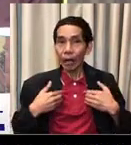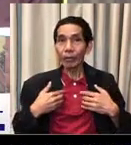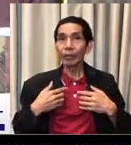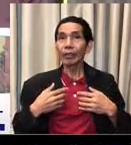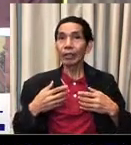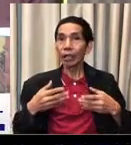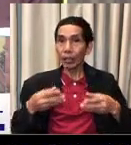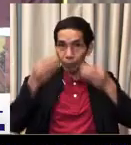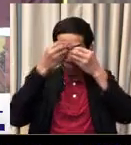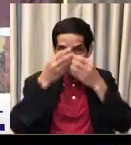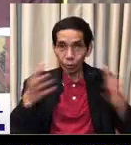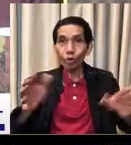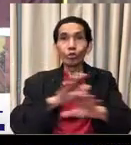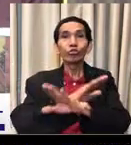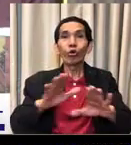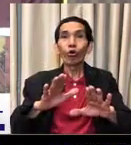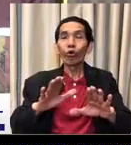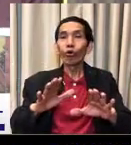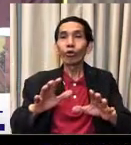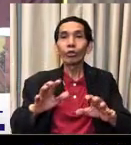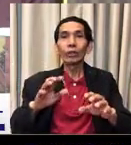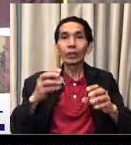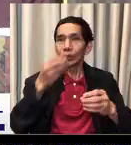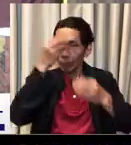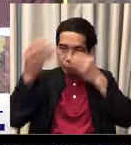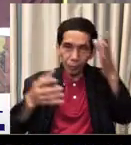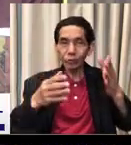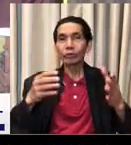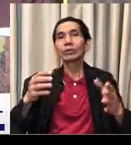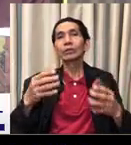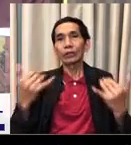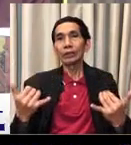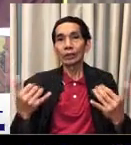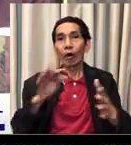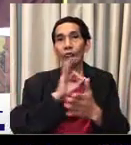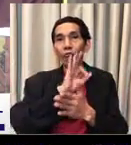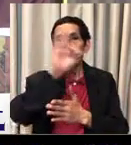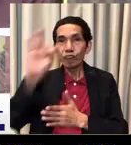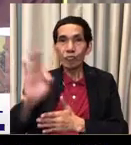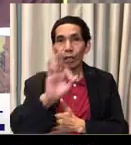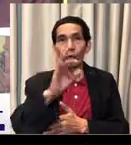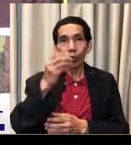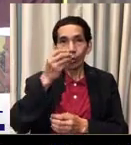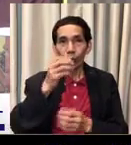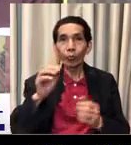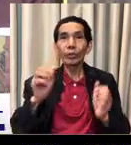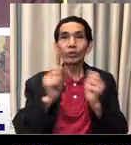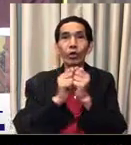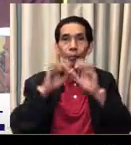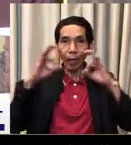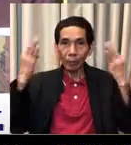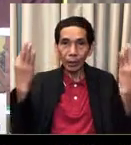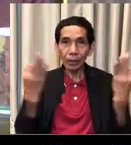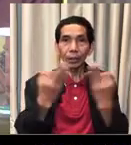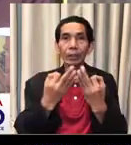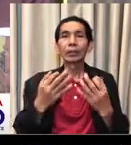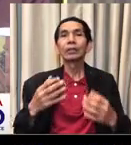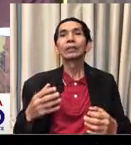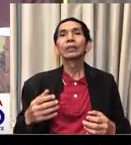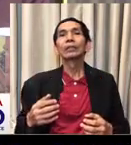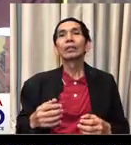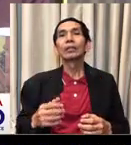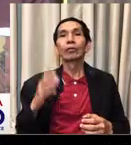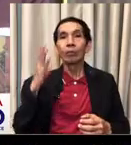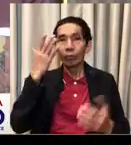naidulot na impormasyon, huwag niyo ipagkait ang mga impormasyon binigay namin ngayong Biyernes sa inyong mga mahal sa buhay. At